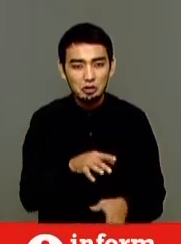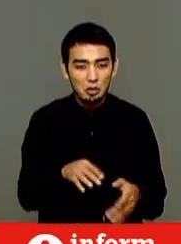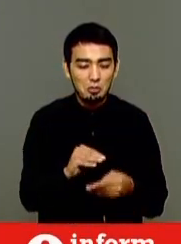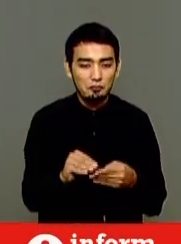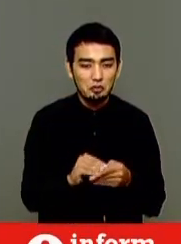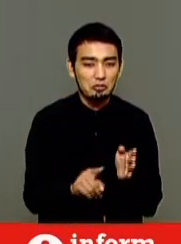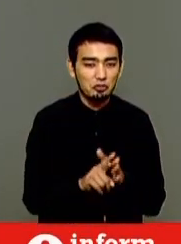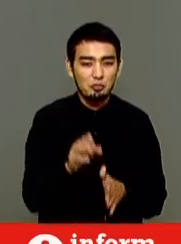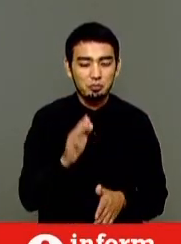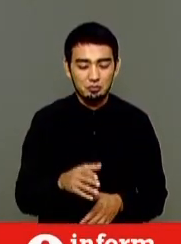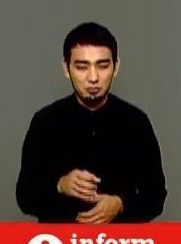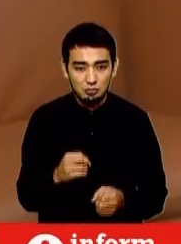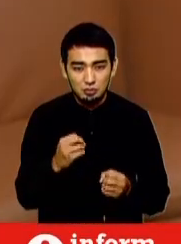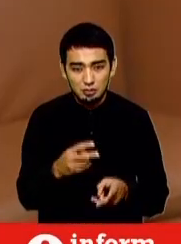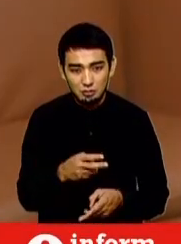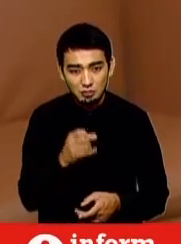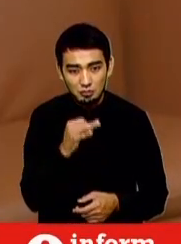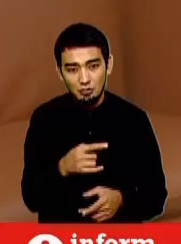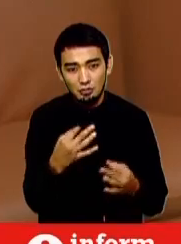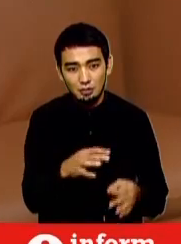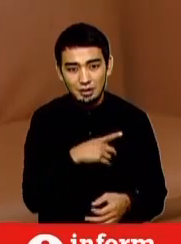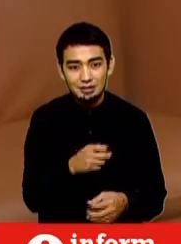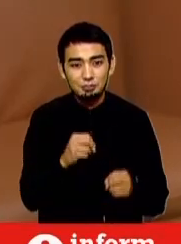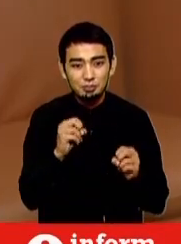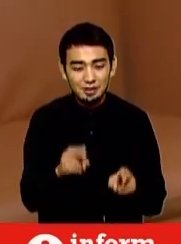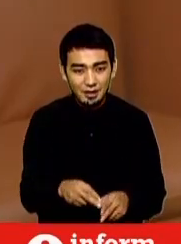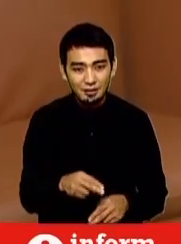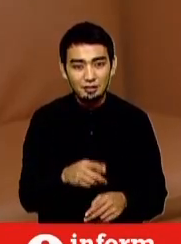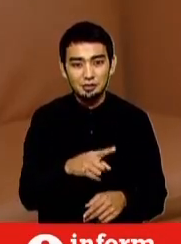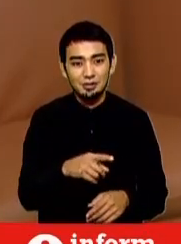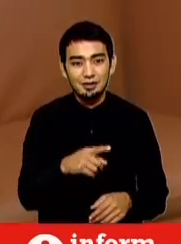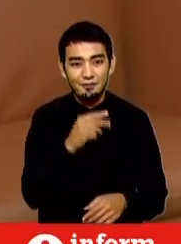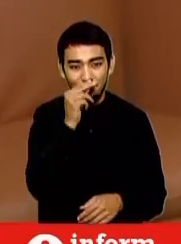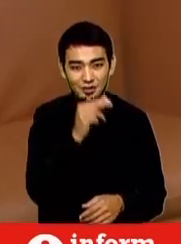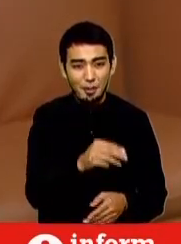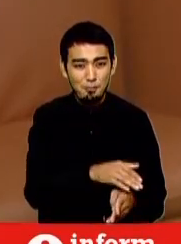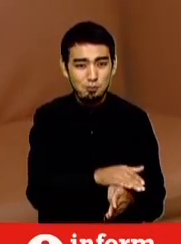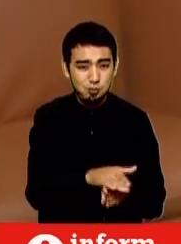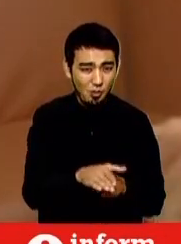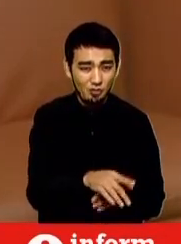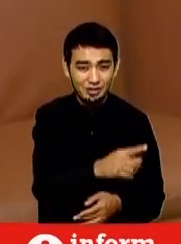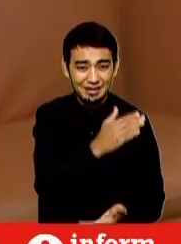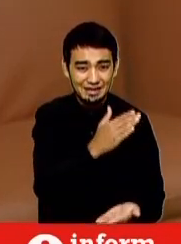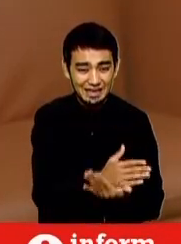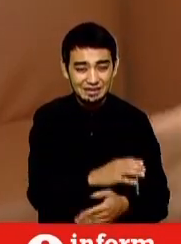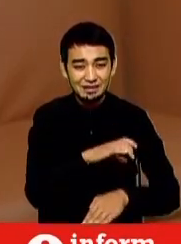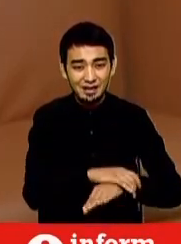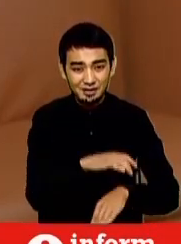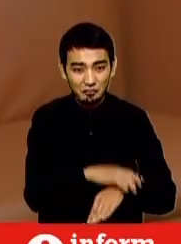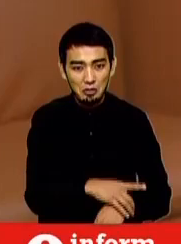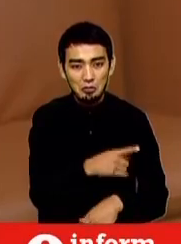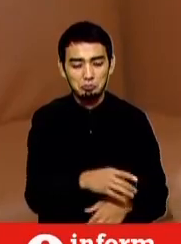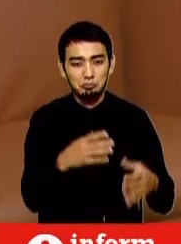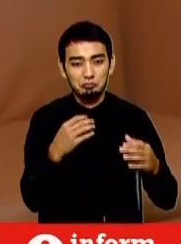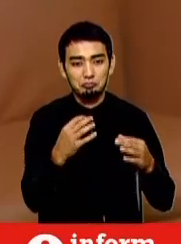дейді. Жәбірленушілердің айтуынша, қасақана күдіктінің бар кінәсі айғын дәлелденсе де оны